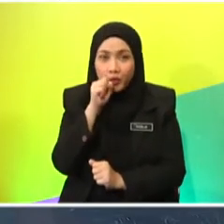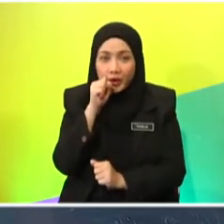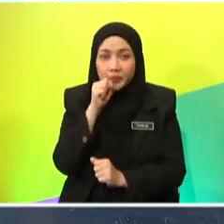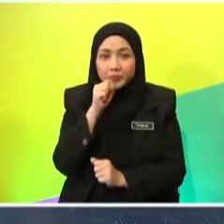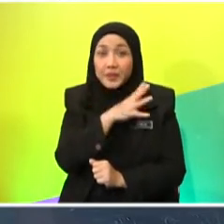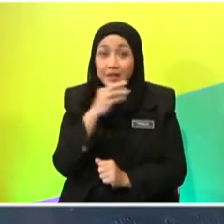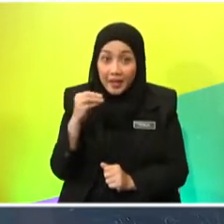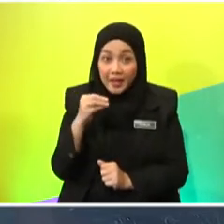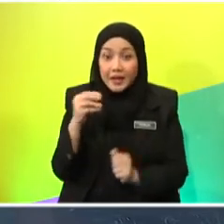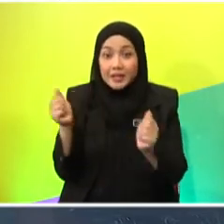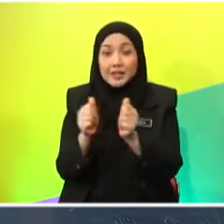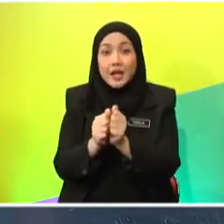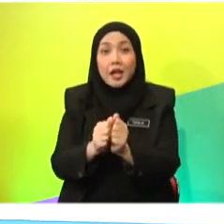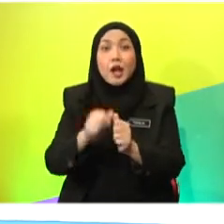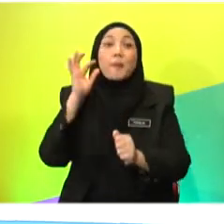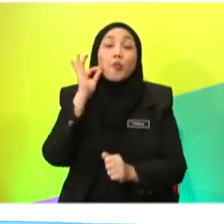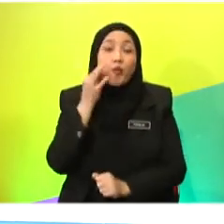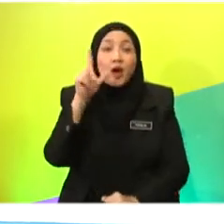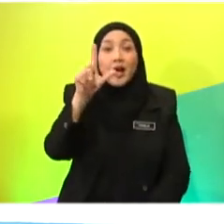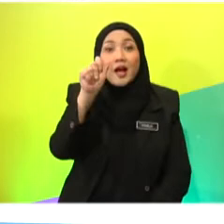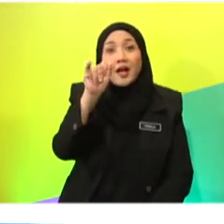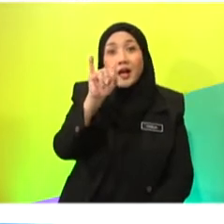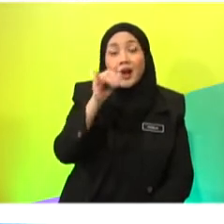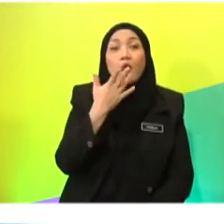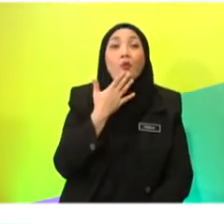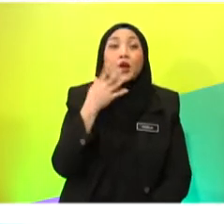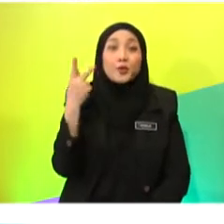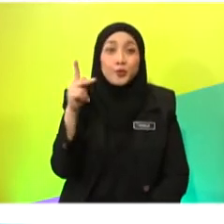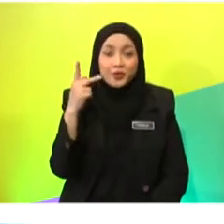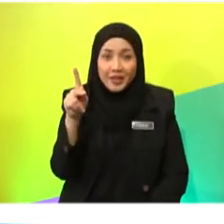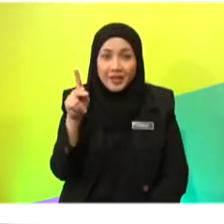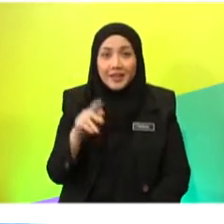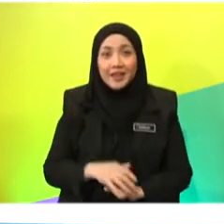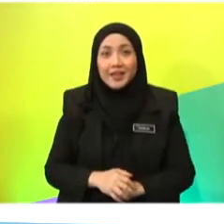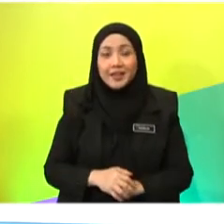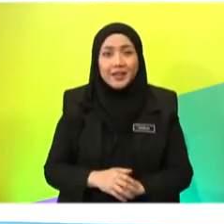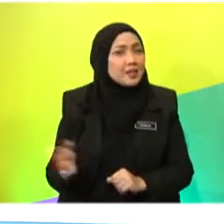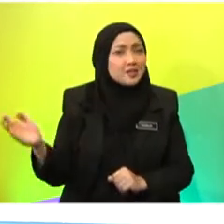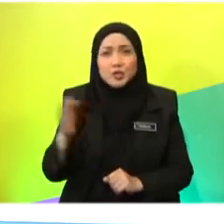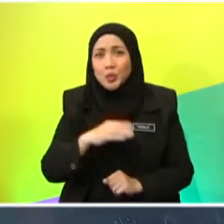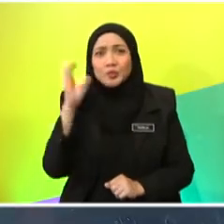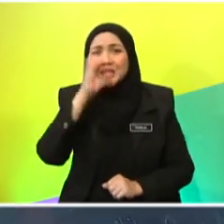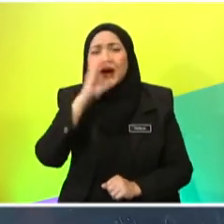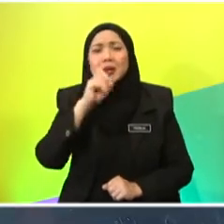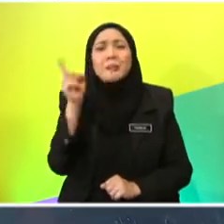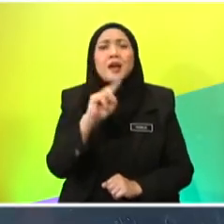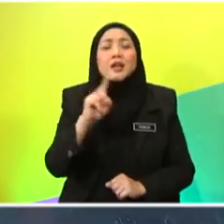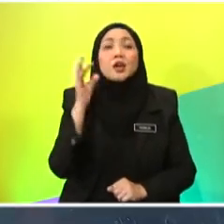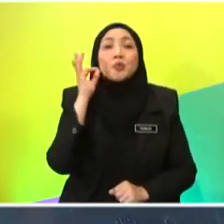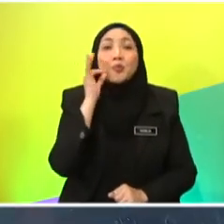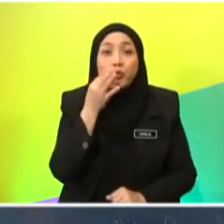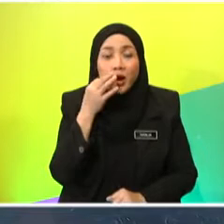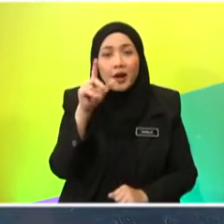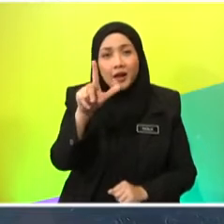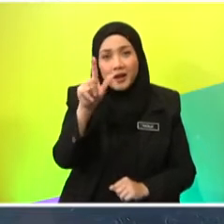buah lai hewan halo-halo murid-murid gitu jadi bye ada